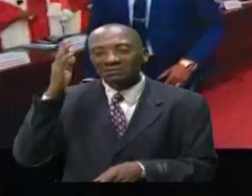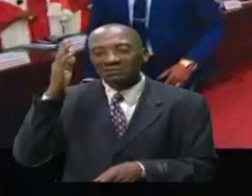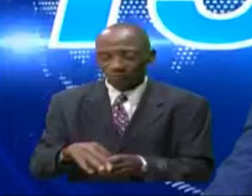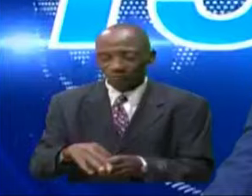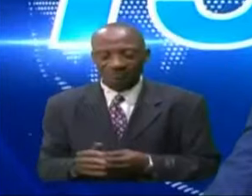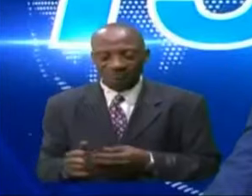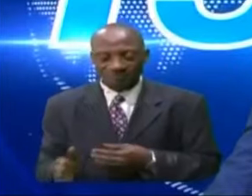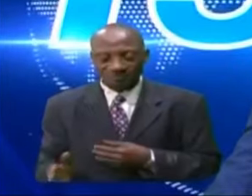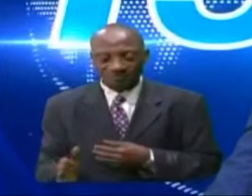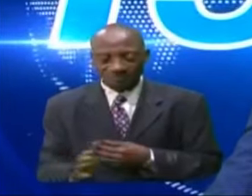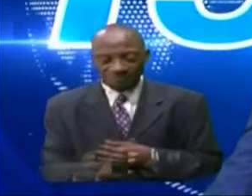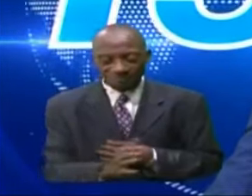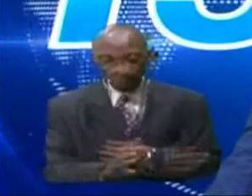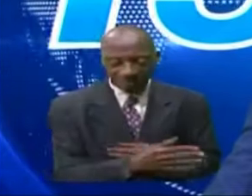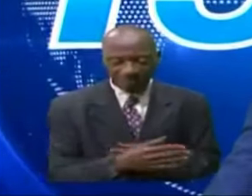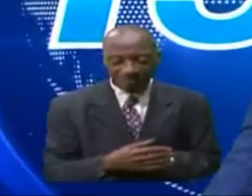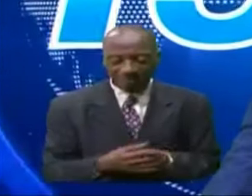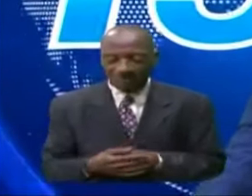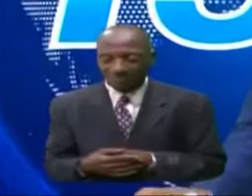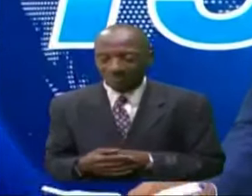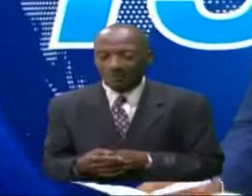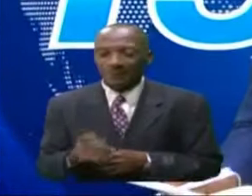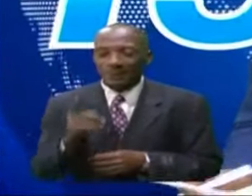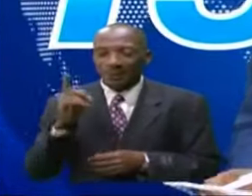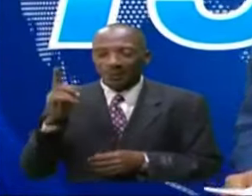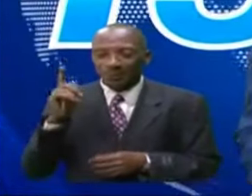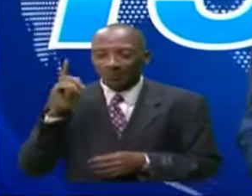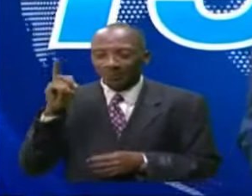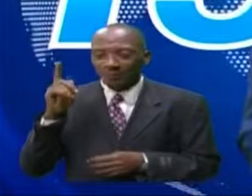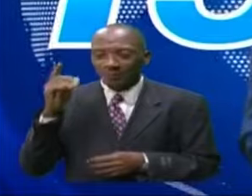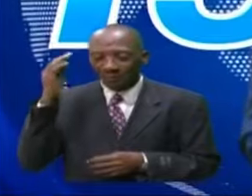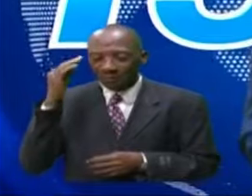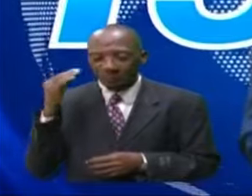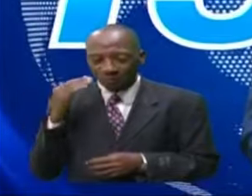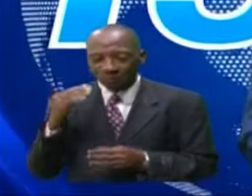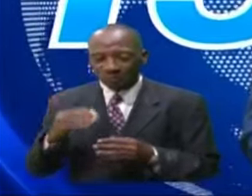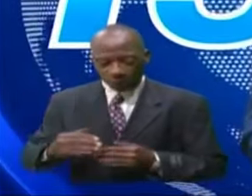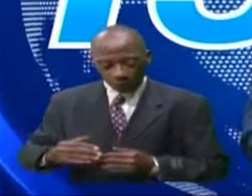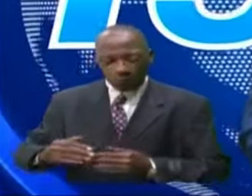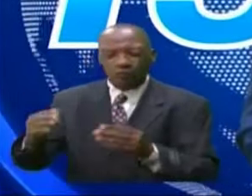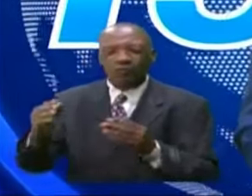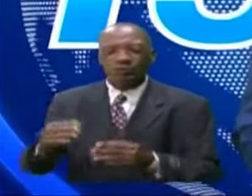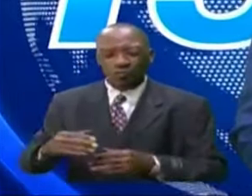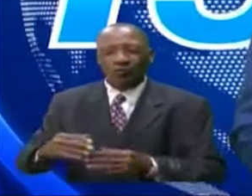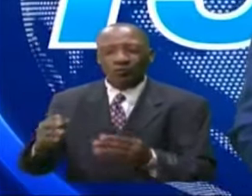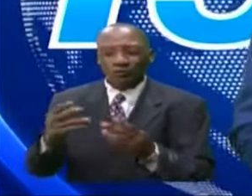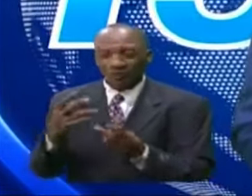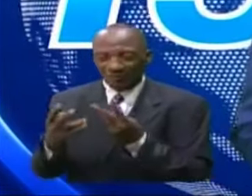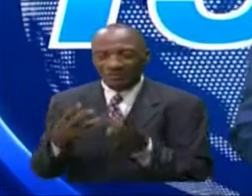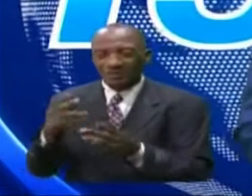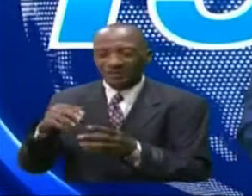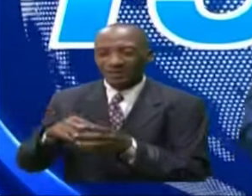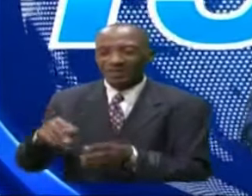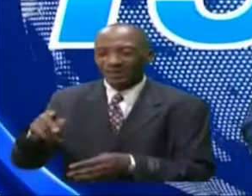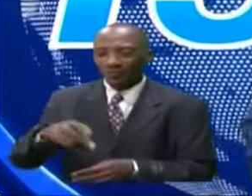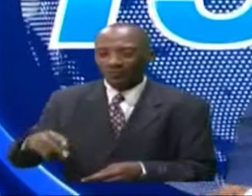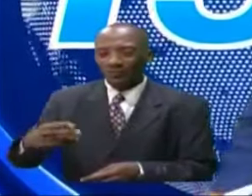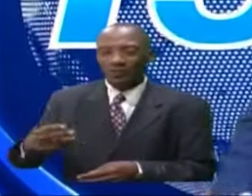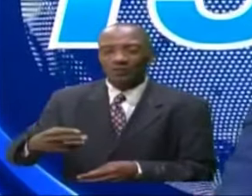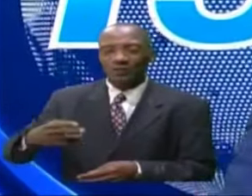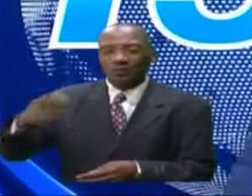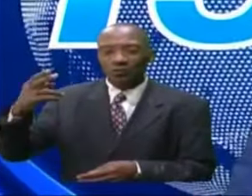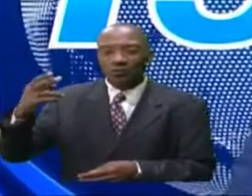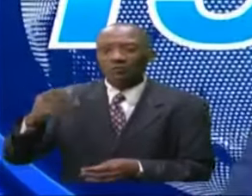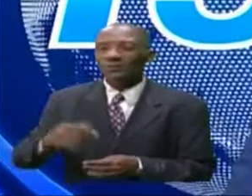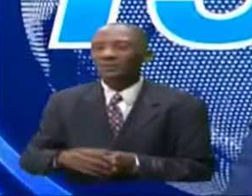Le Premier ministre poursuit une mission de travail dans l'espace Grande Orientale. Jean-Michel Samalou Kondé se trouve déjà à Bouta dans la province